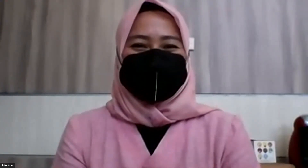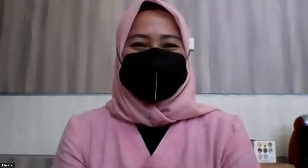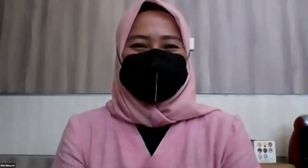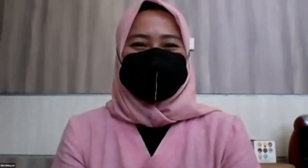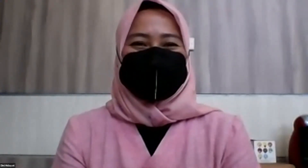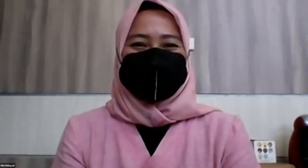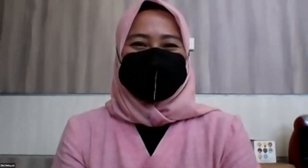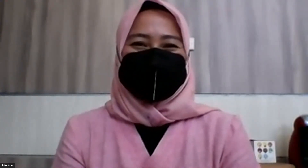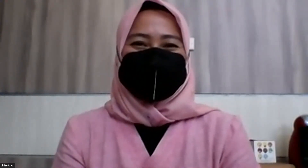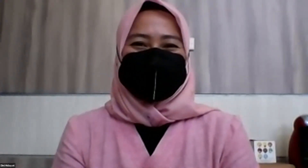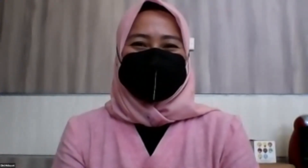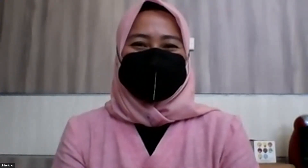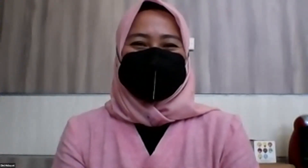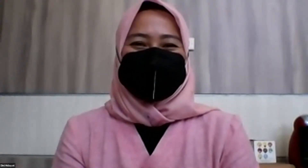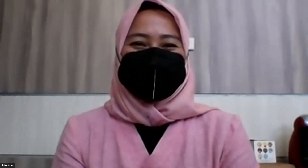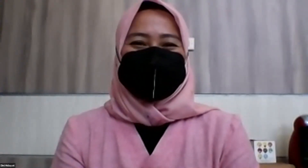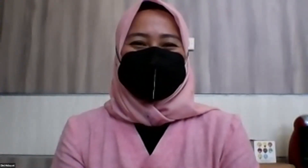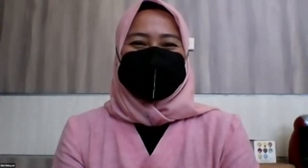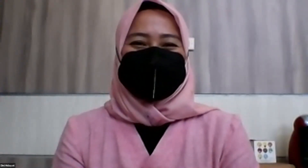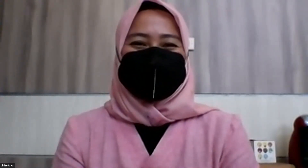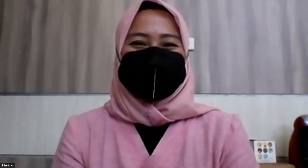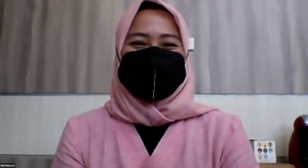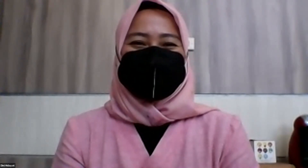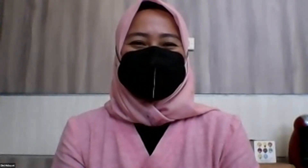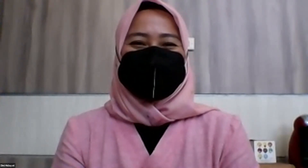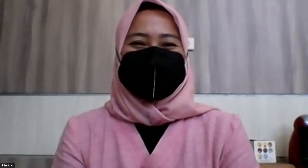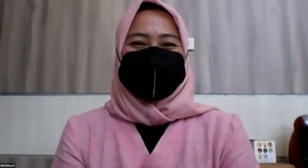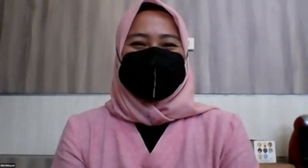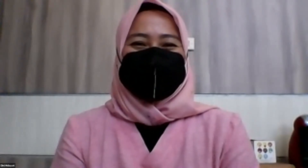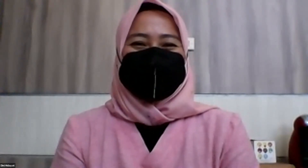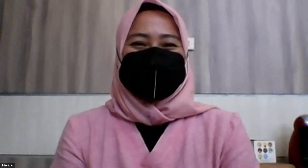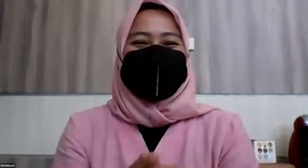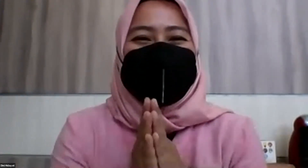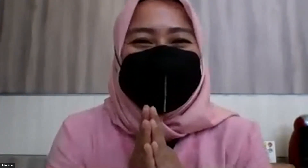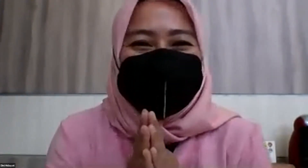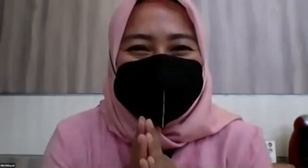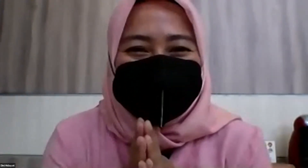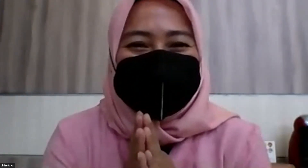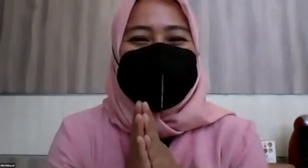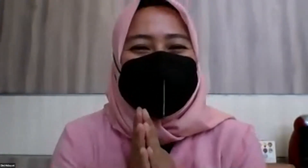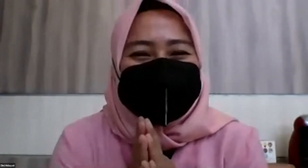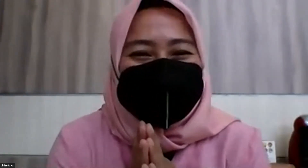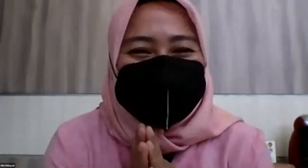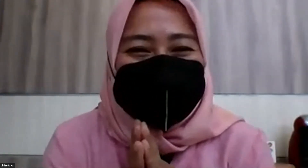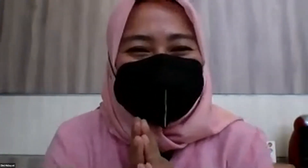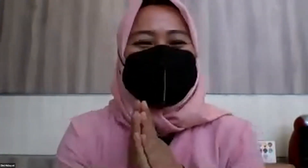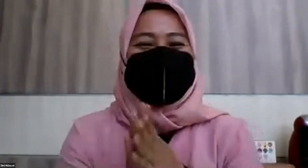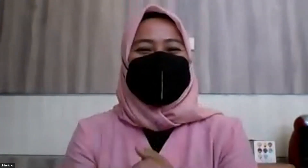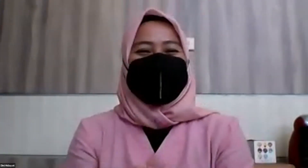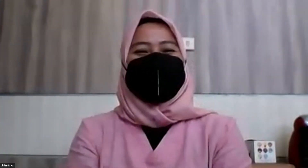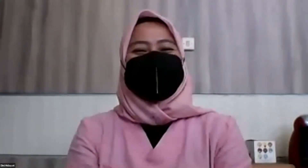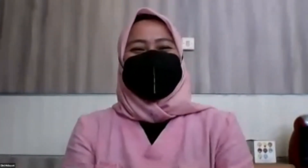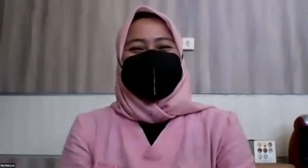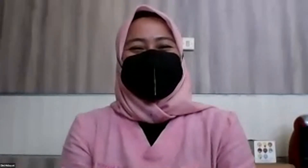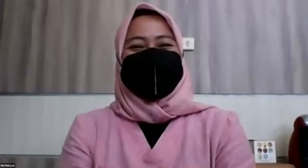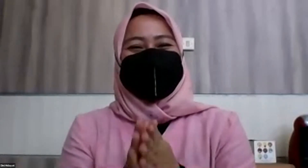ajak teman. Kalau Good job anak-anak, good job. Utami, terima kasih sudah mengikuti,